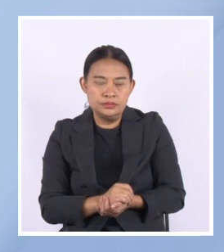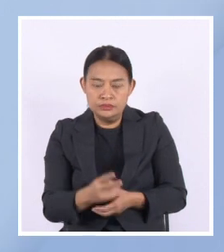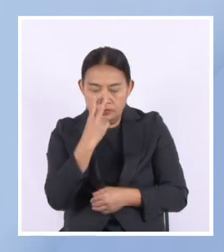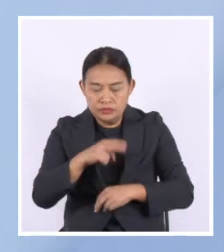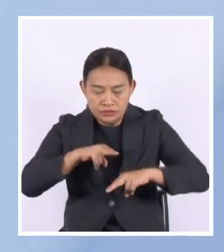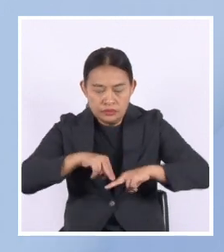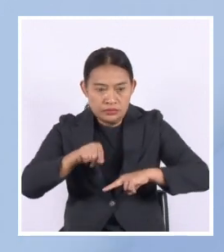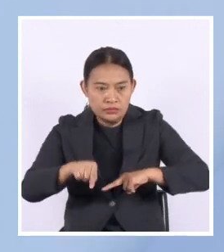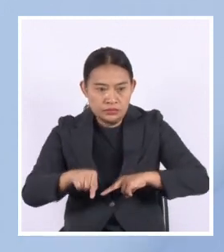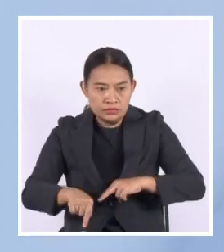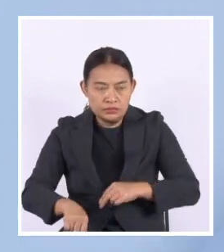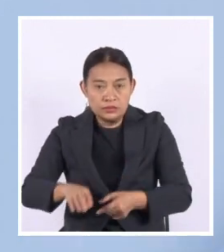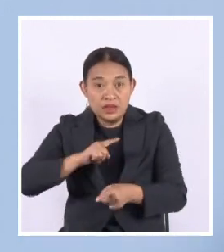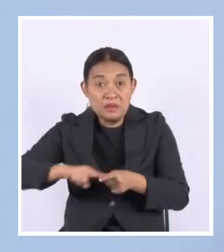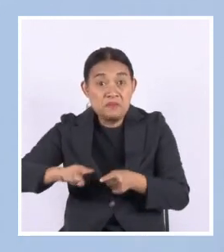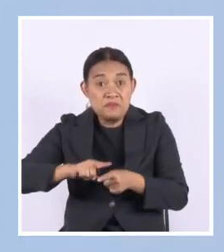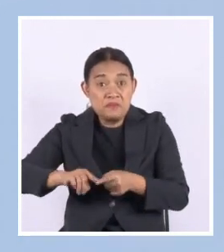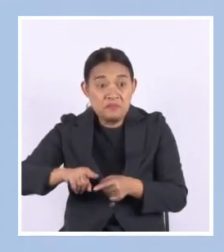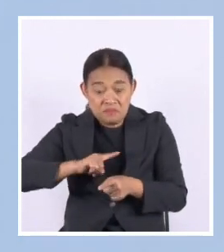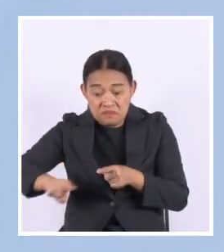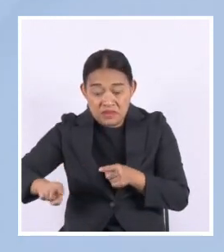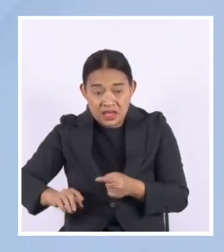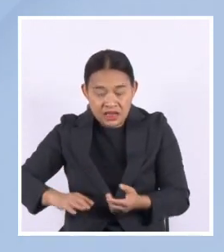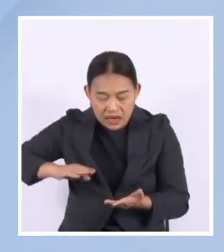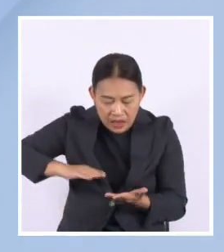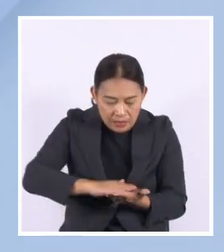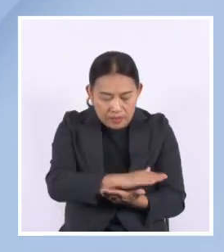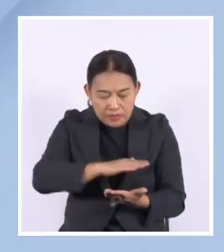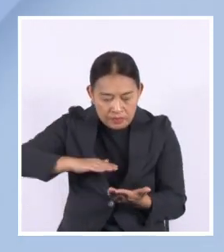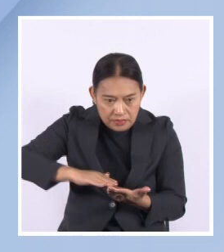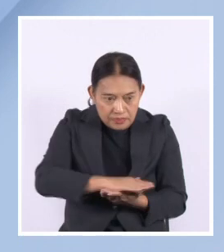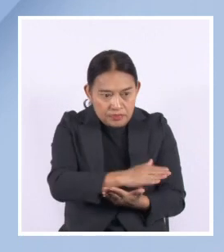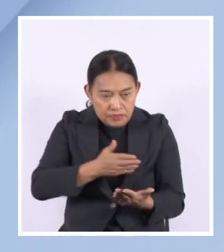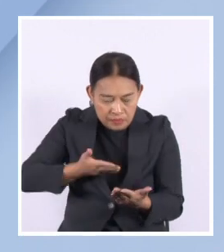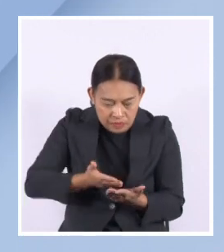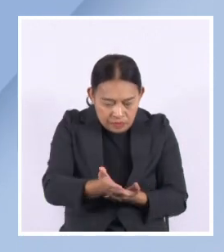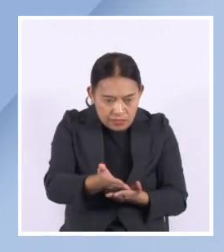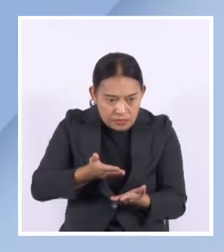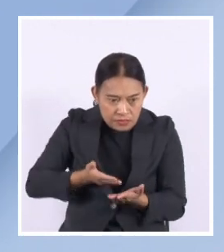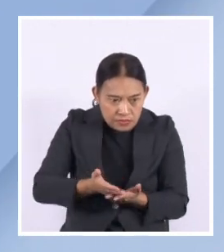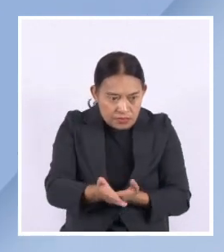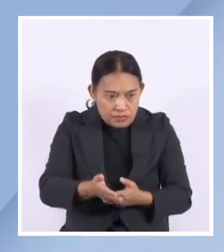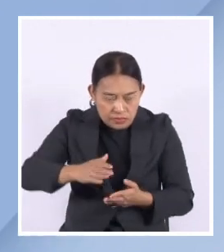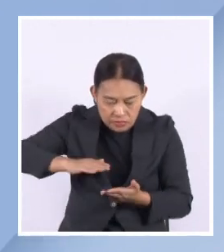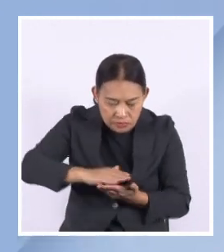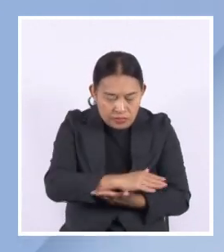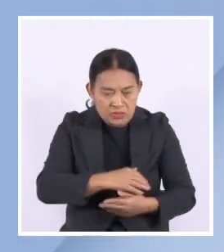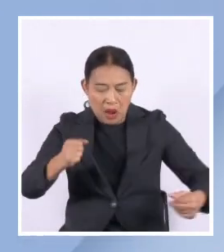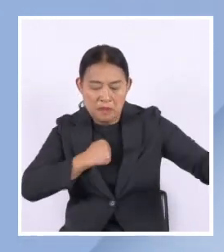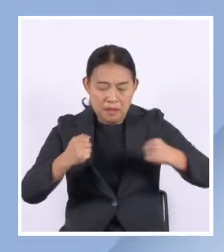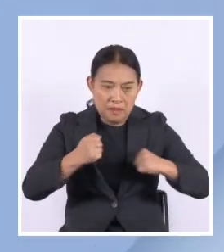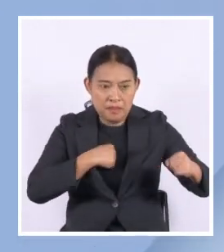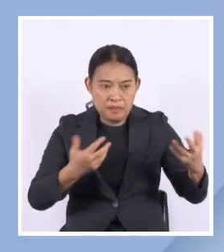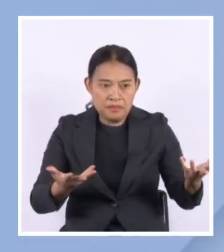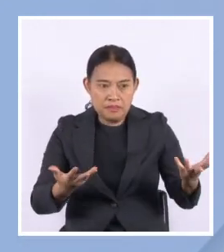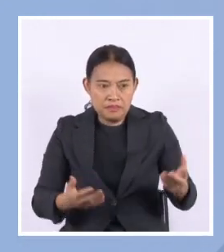รับมีดอยู่น่ะไม่ได้นั่งล้างจานหรือทำอะไรนะคะเห็นไหมที่มืออ่ะ รับมีดอยู ่รับมีดอยู่แล้วดูสิเขาก็ตีอกชกตัวเราก็หวั่นว่าเดี๋ยว